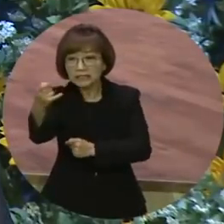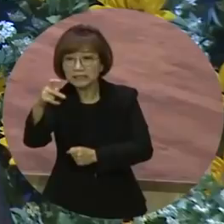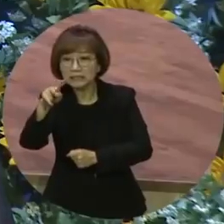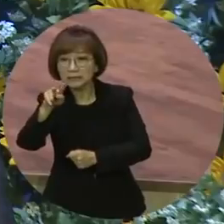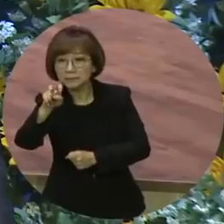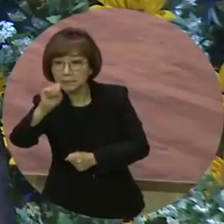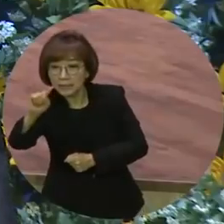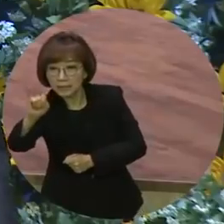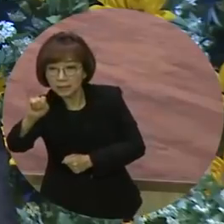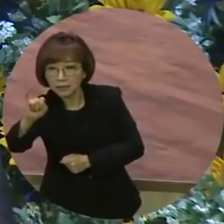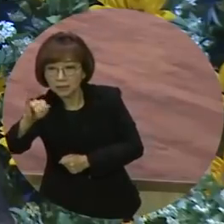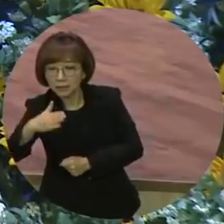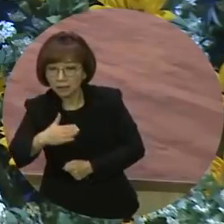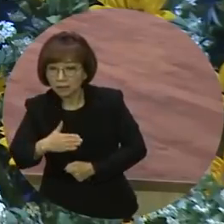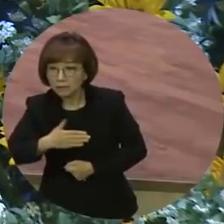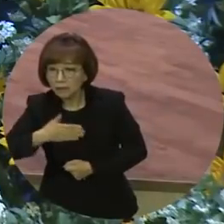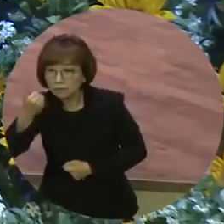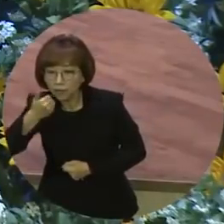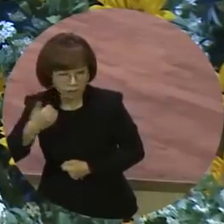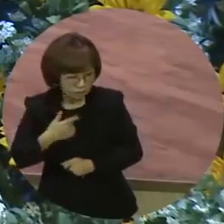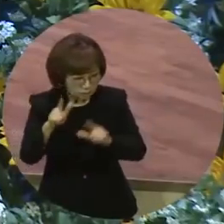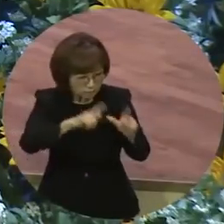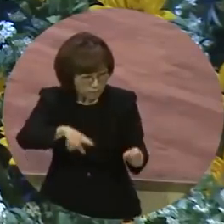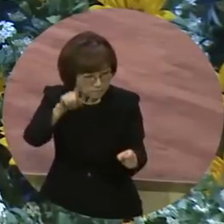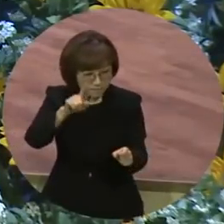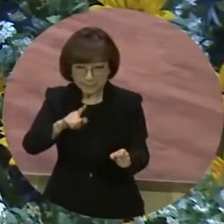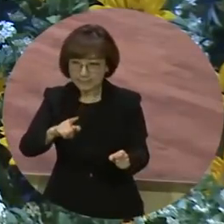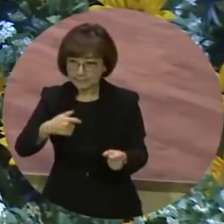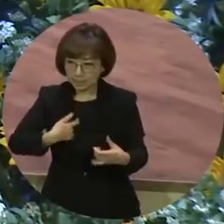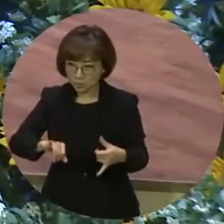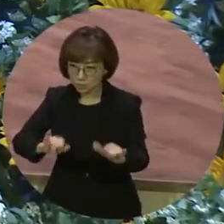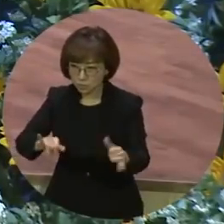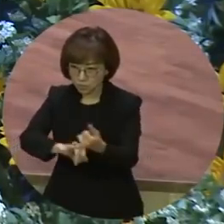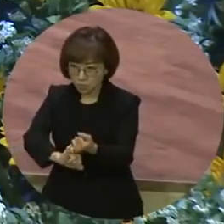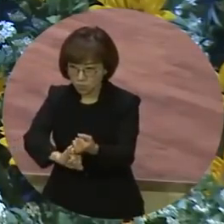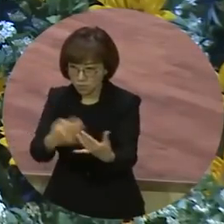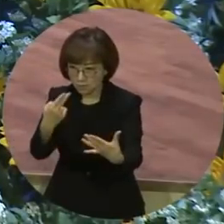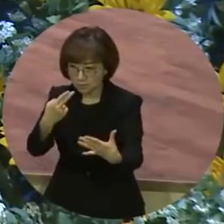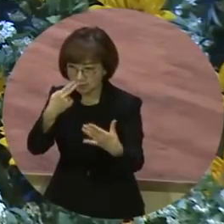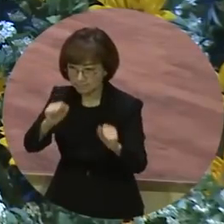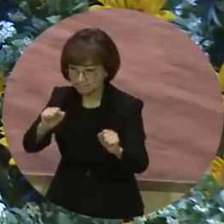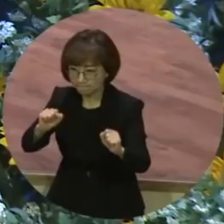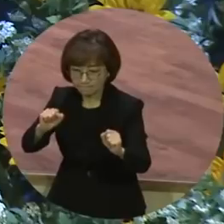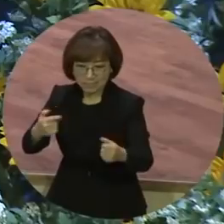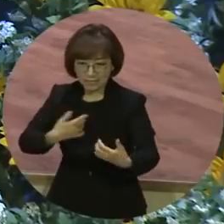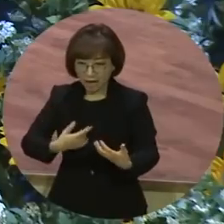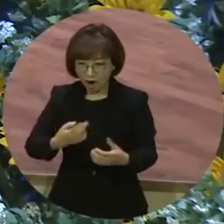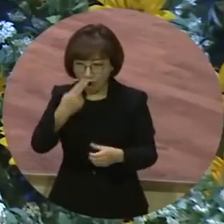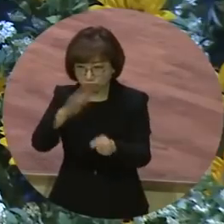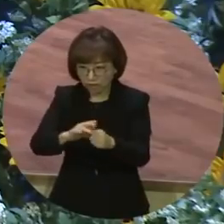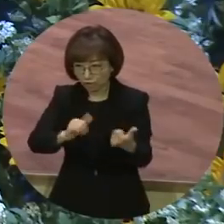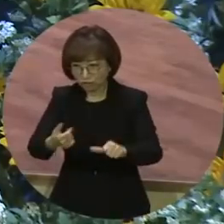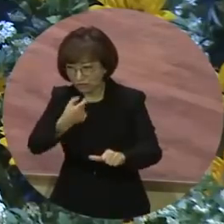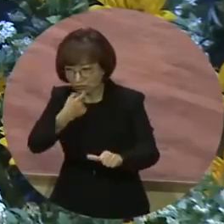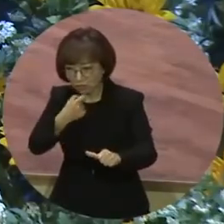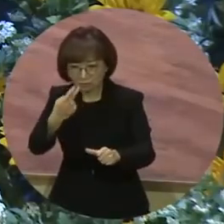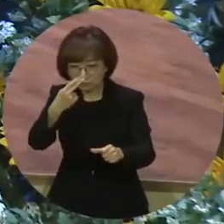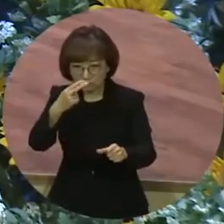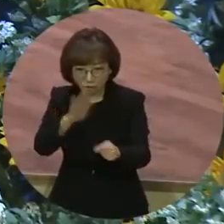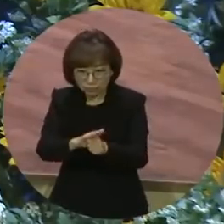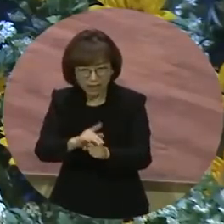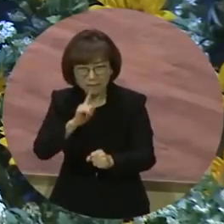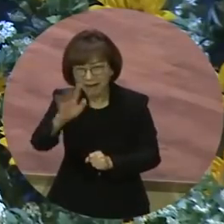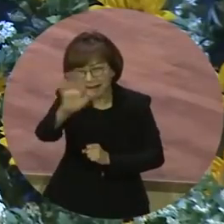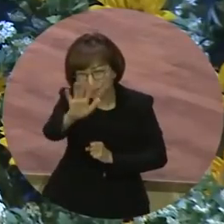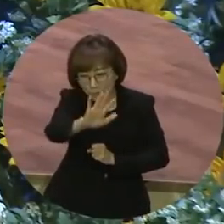정체성이죠. 내가 살아남아야지. 여기서 억울하게 죽을 수 없지. 그게 아니야. 삶의 의미를